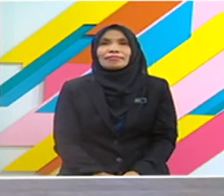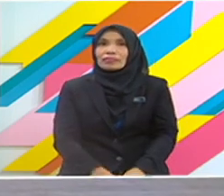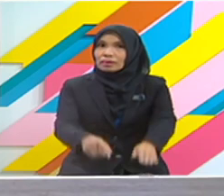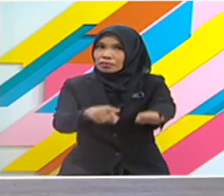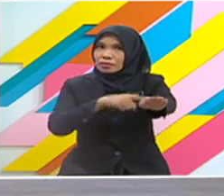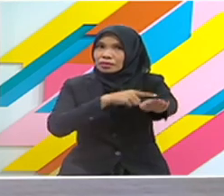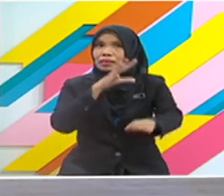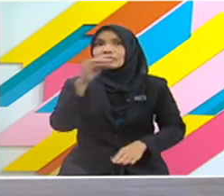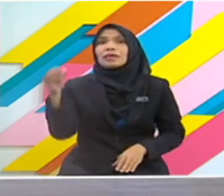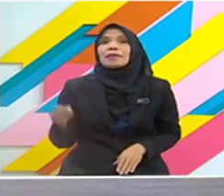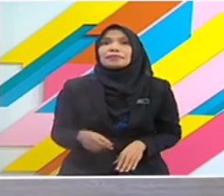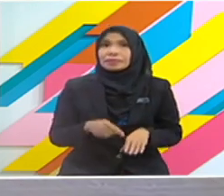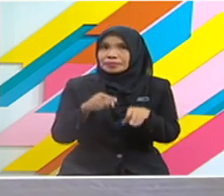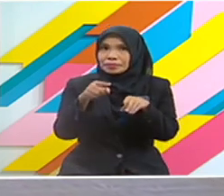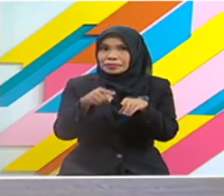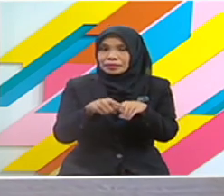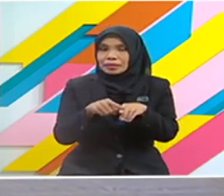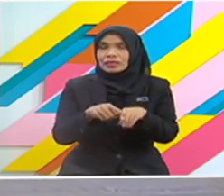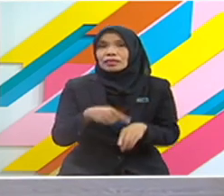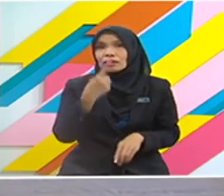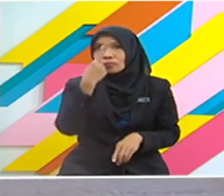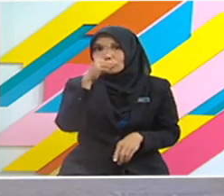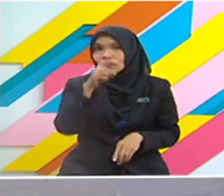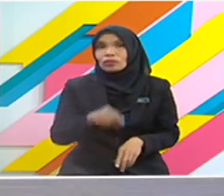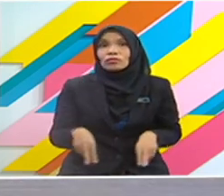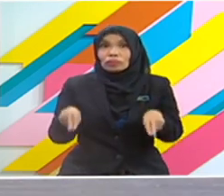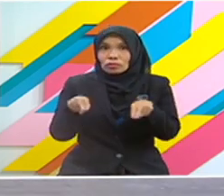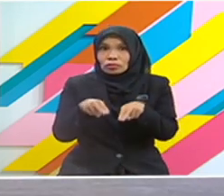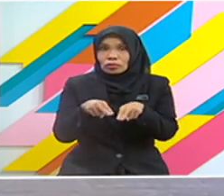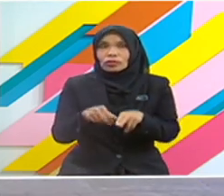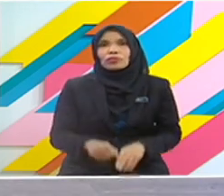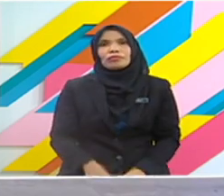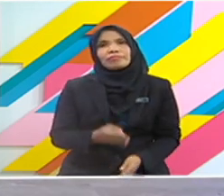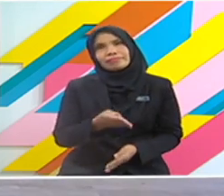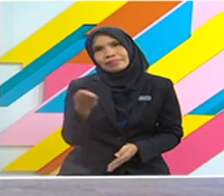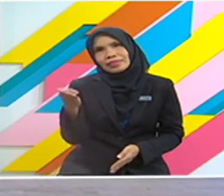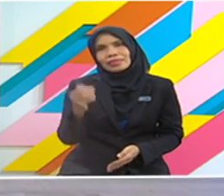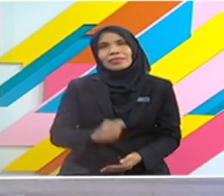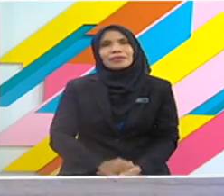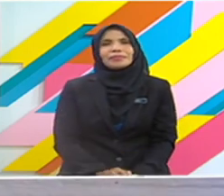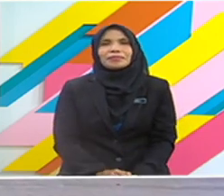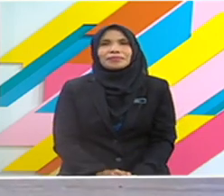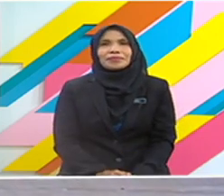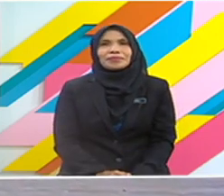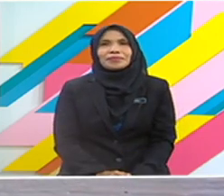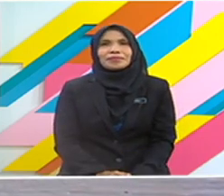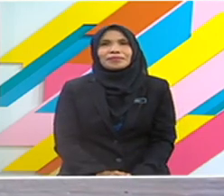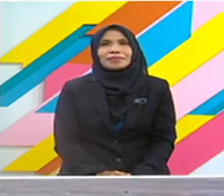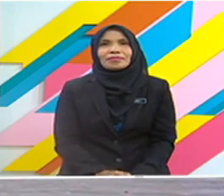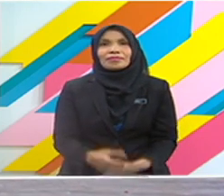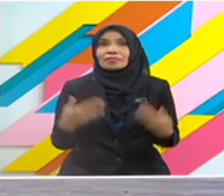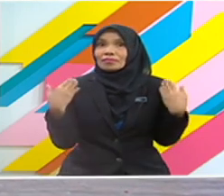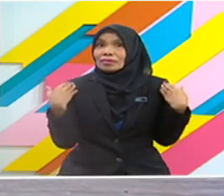dan juga pendek, kita boleh ukur kepelbagaian benda. Okey, tengok kat sini cikgu bawa panjang,